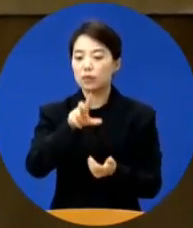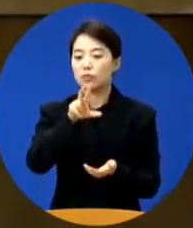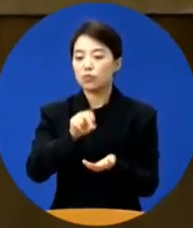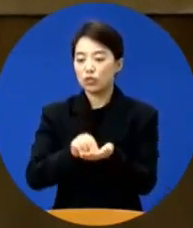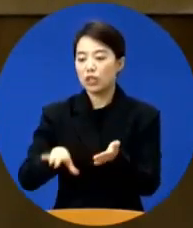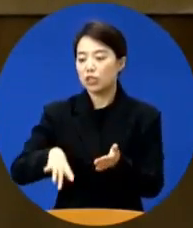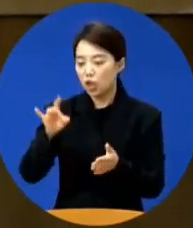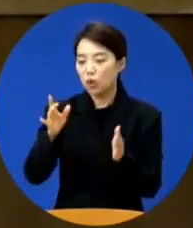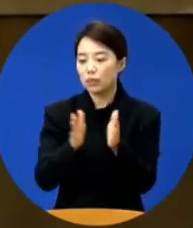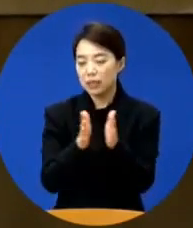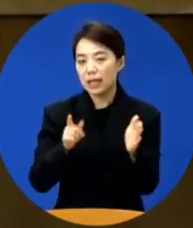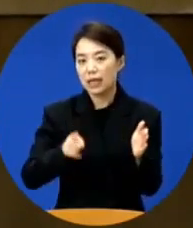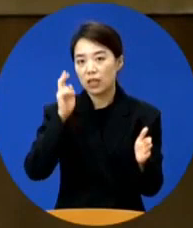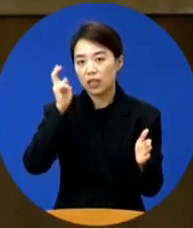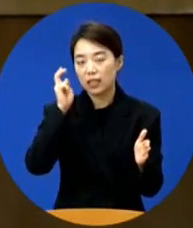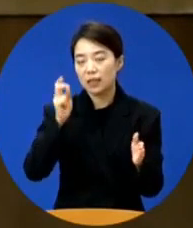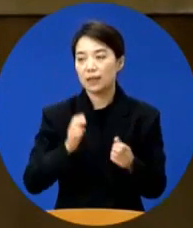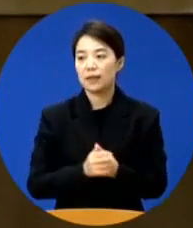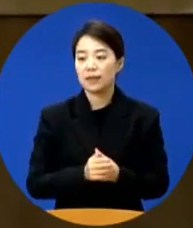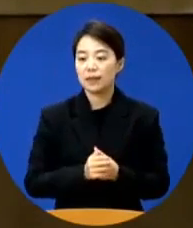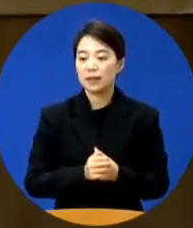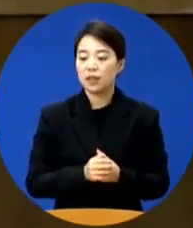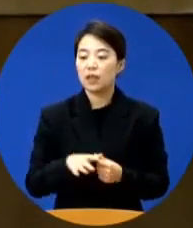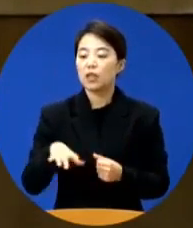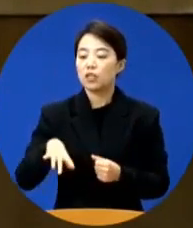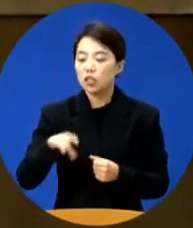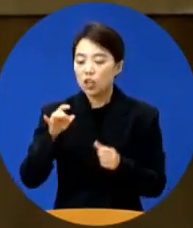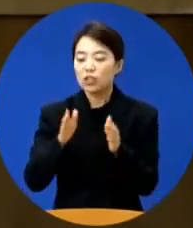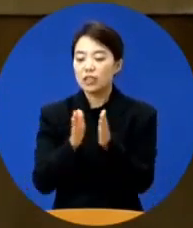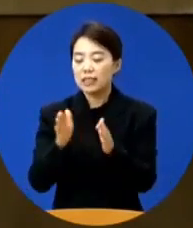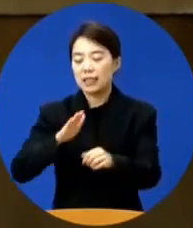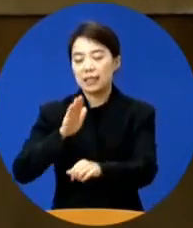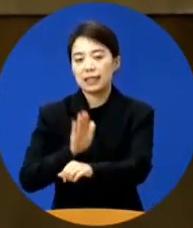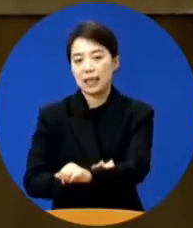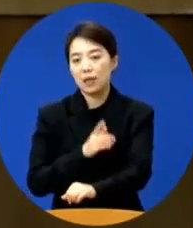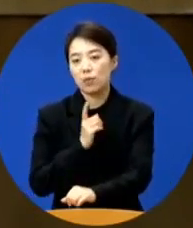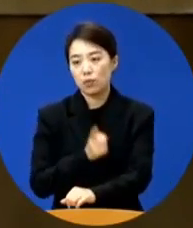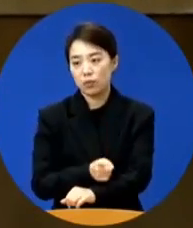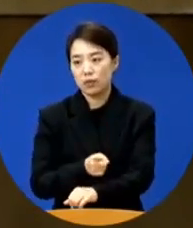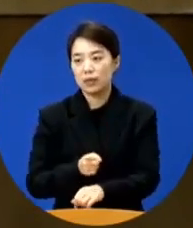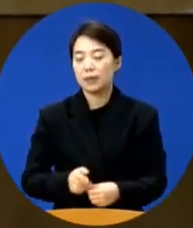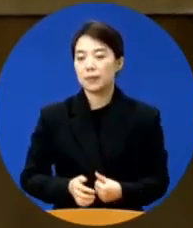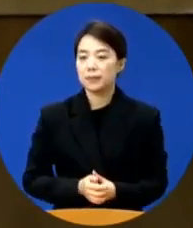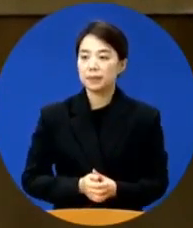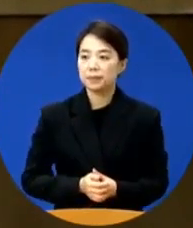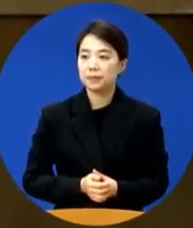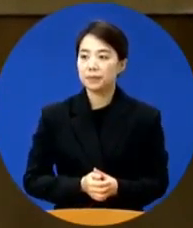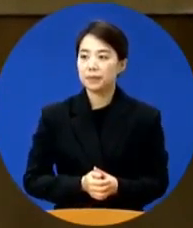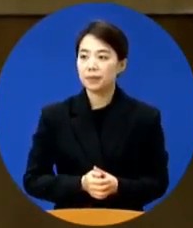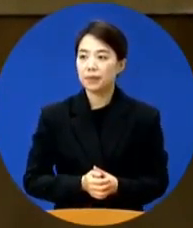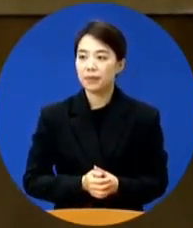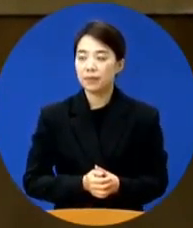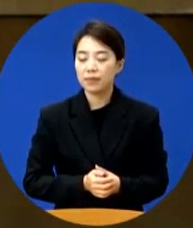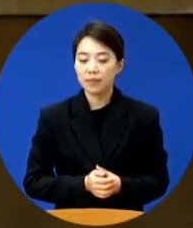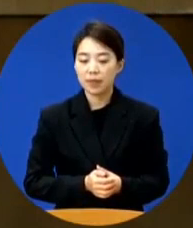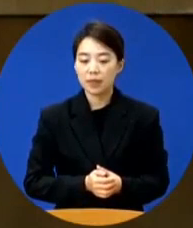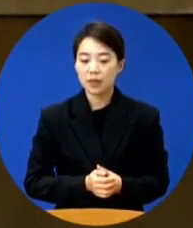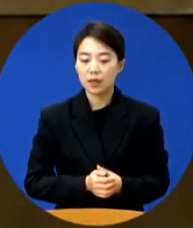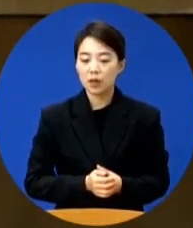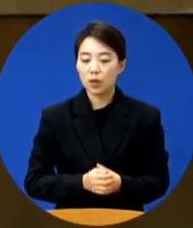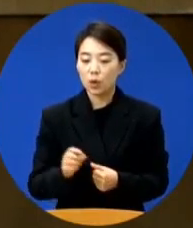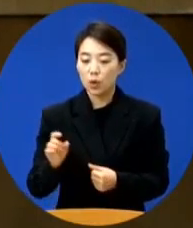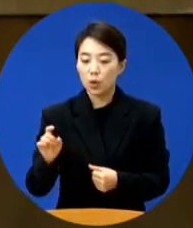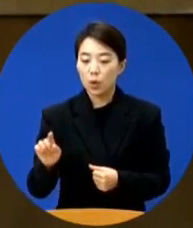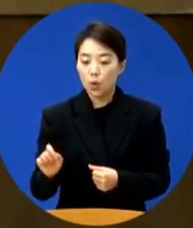시발점이 아닌가 생각됩니다. 첫 단추가 잘못 끼얹은 것입니다. 취지가 좋다고